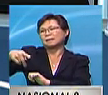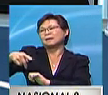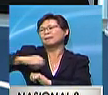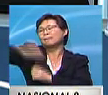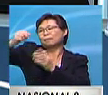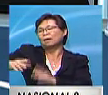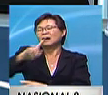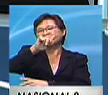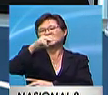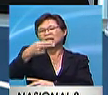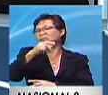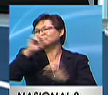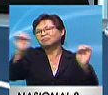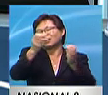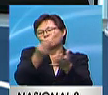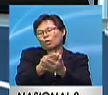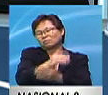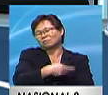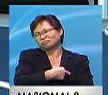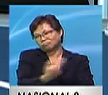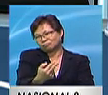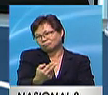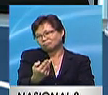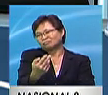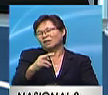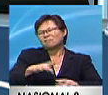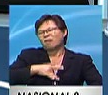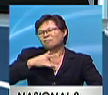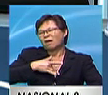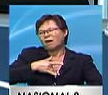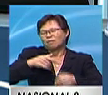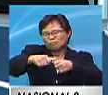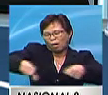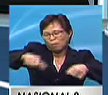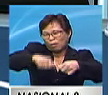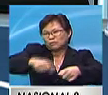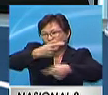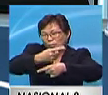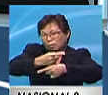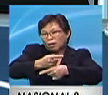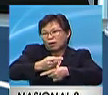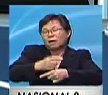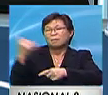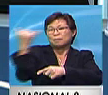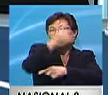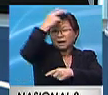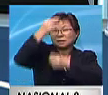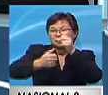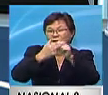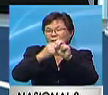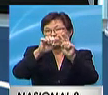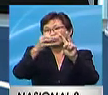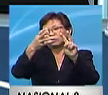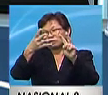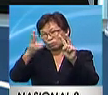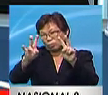kononnya th Tiada duit dan rugi tempias itu turut dirasai kalangan pendeposit yang sepatutnya menunaikan haji tahun depan